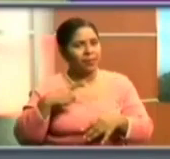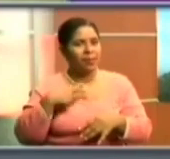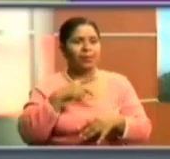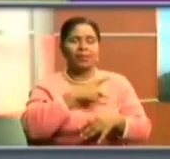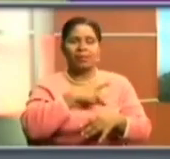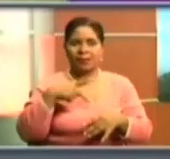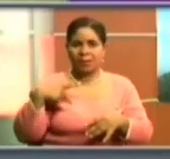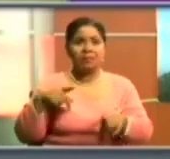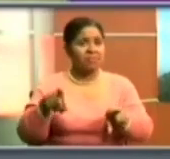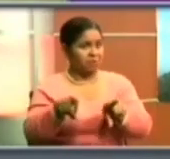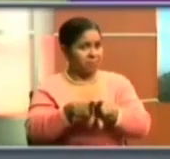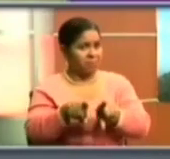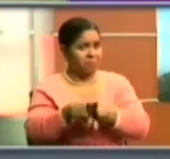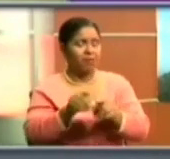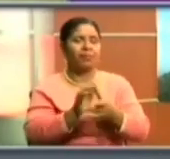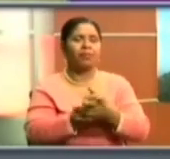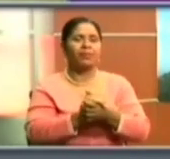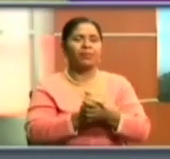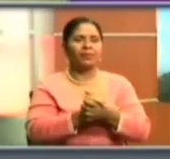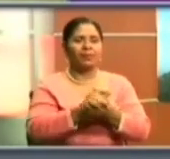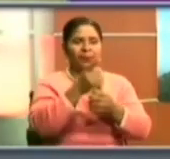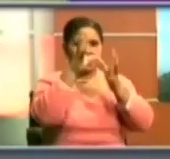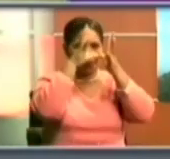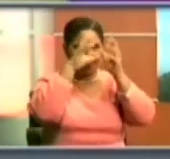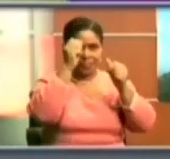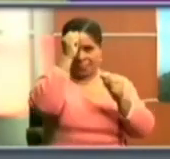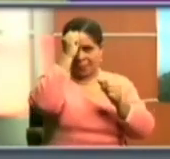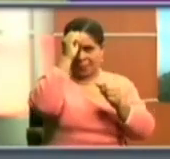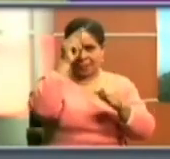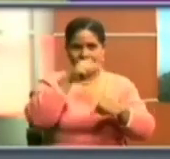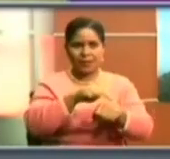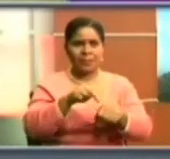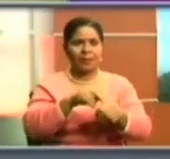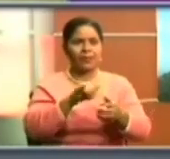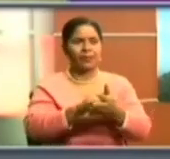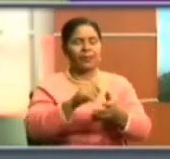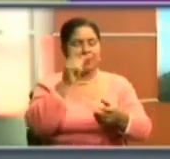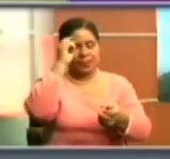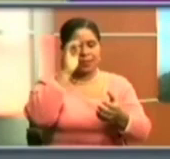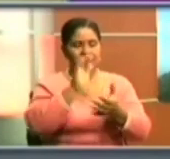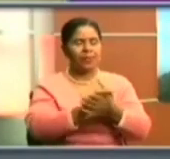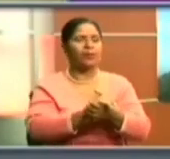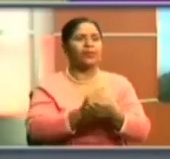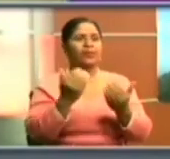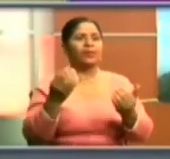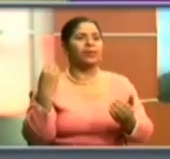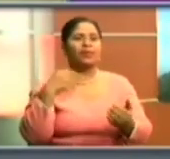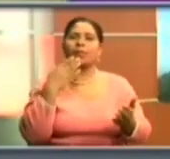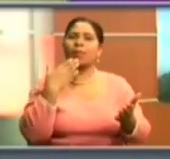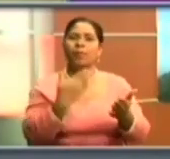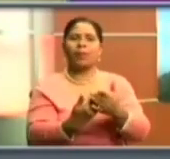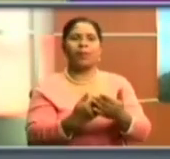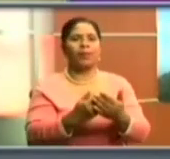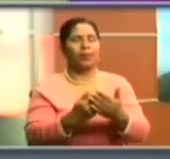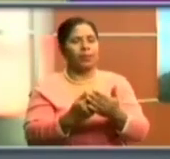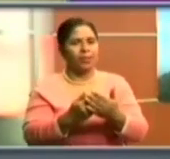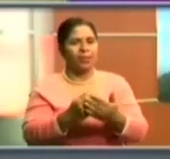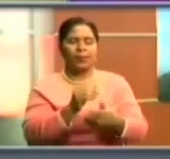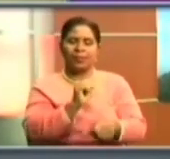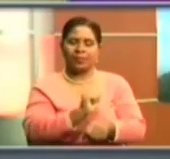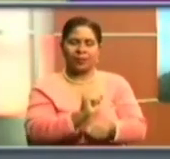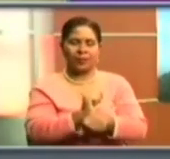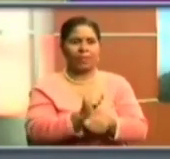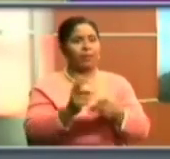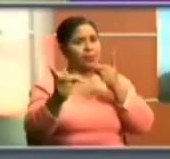Même député, puisque je suis président de l'Assemblée nationale, je dis à moi que j'ai de très bonnes démarches qui sont en cours, j'ai de très